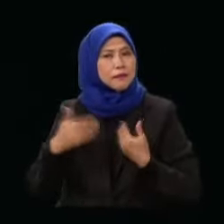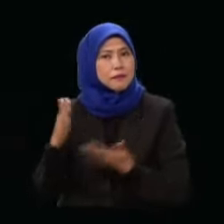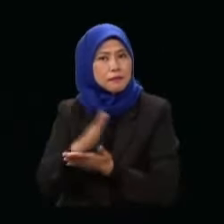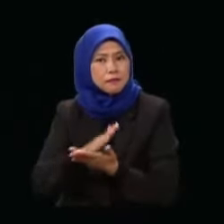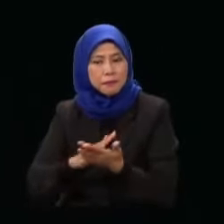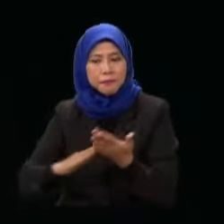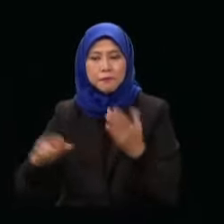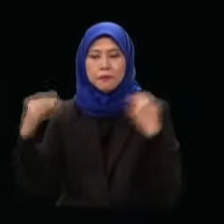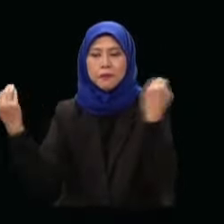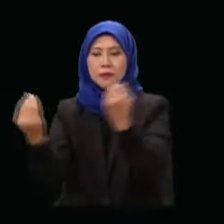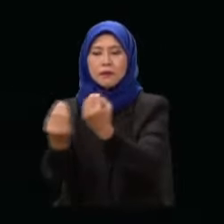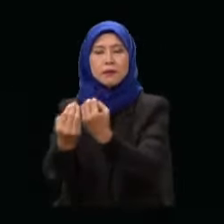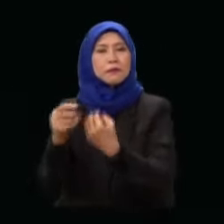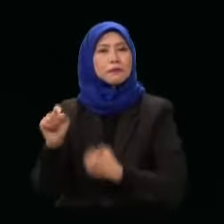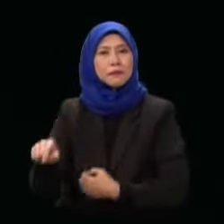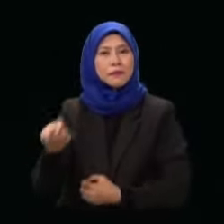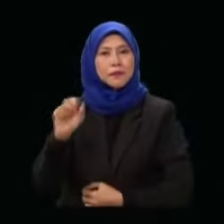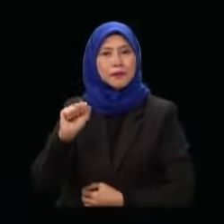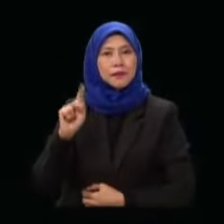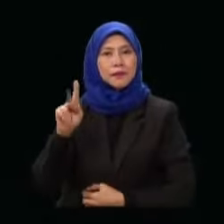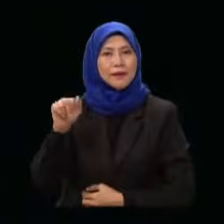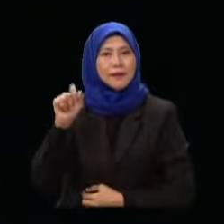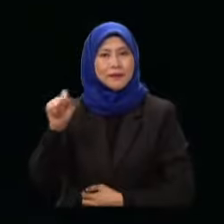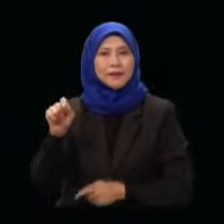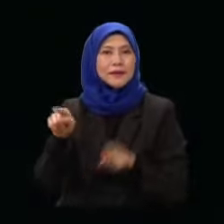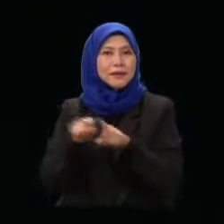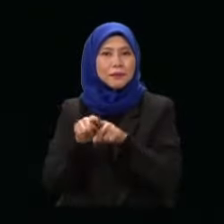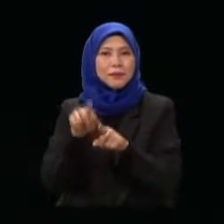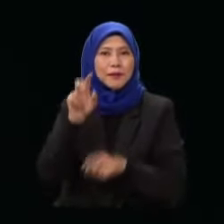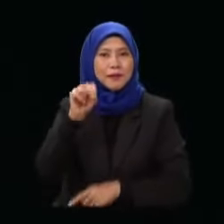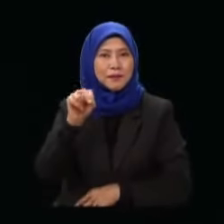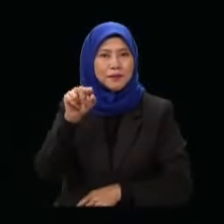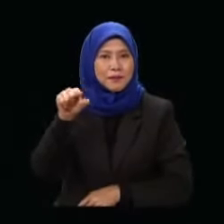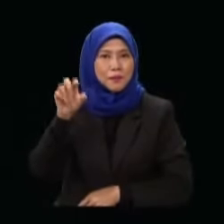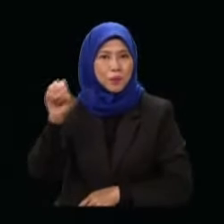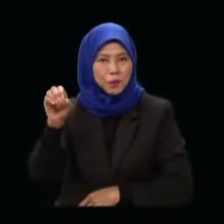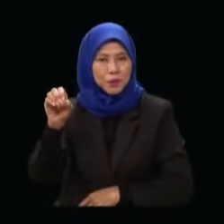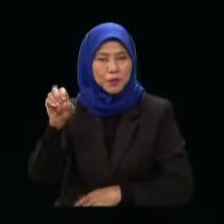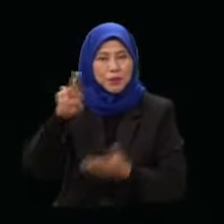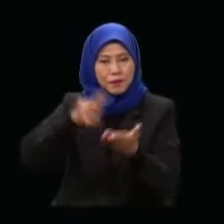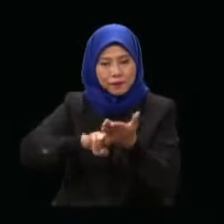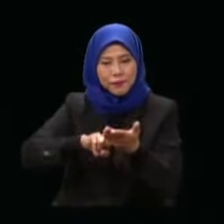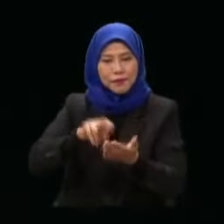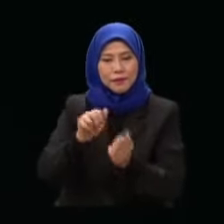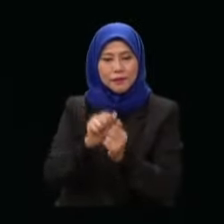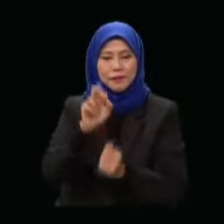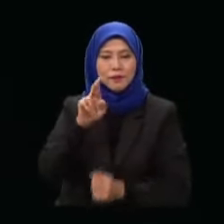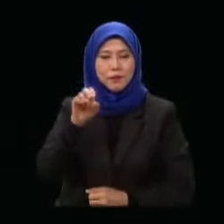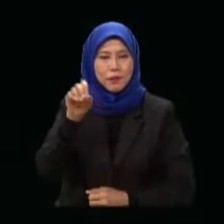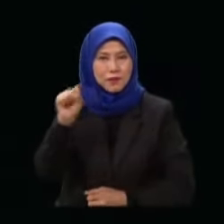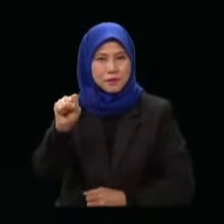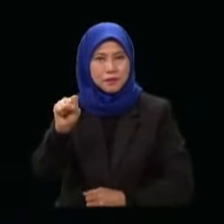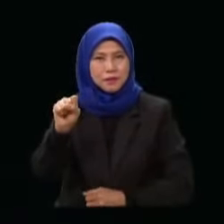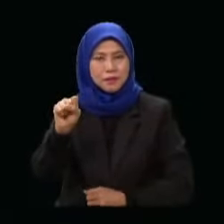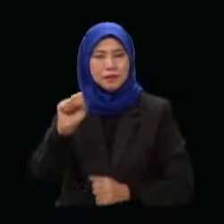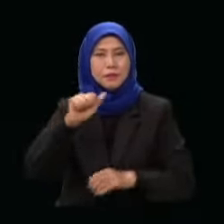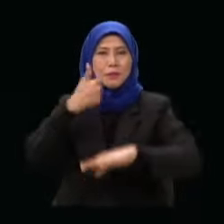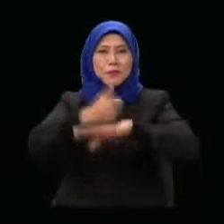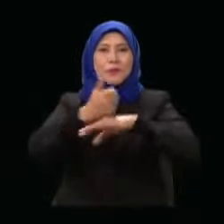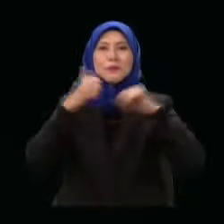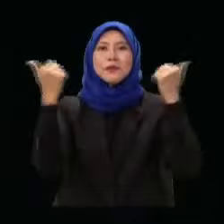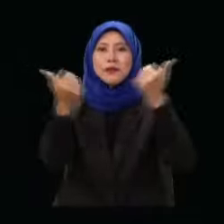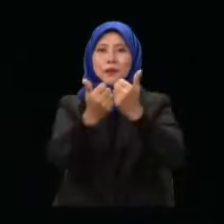amin Awalnya mereka pikir Kartini dibaca enjoy biasa jadi daftar dengar USS wujudkan persatuan